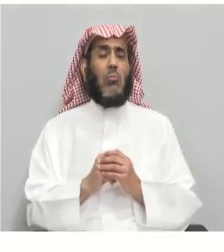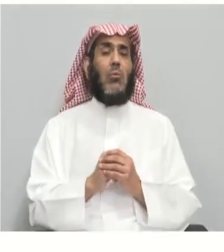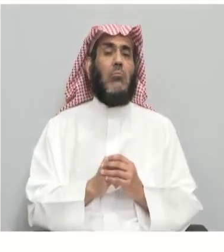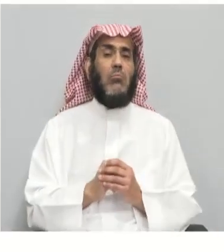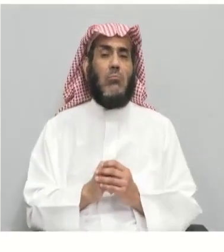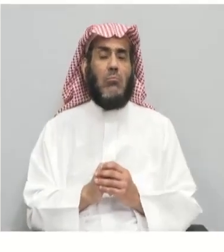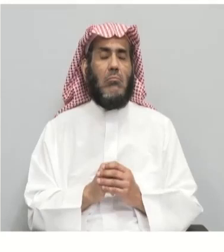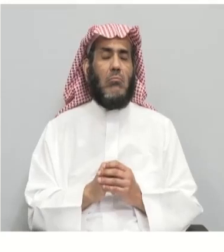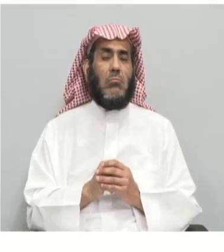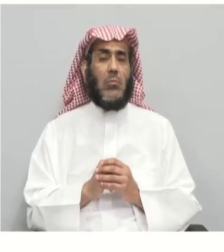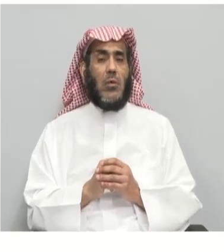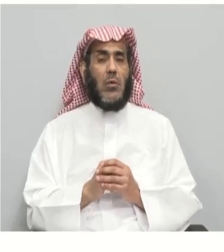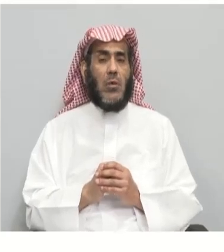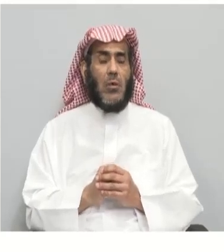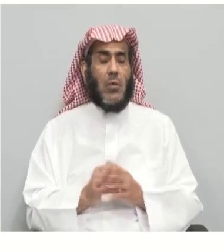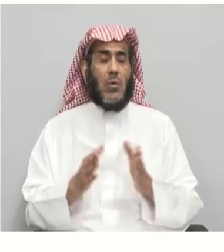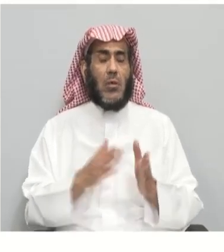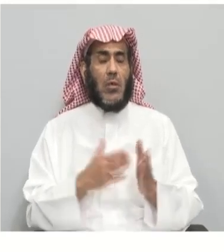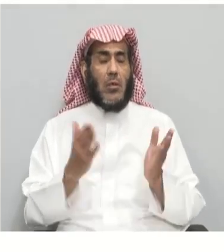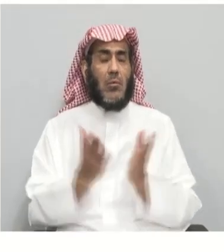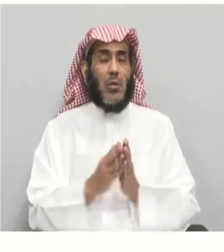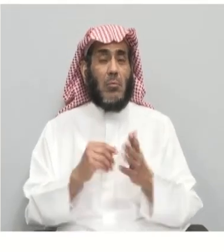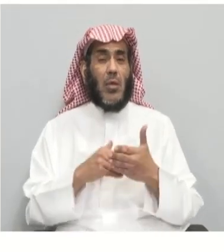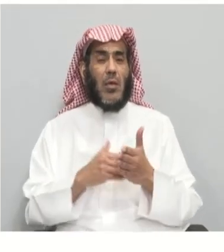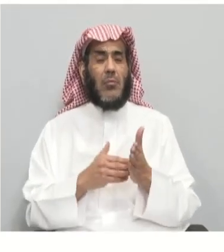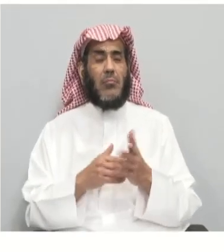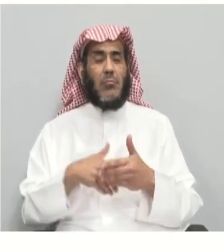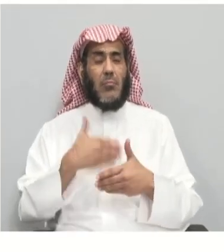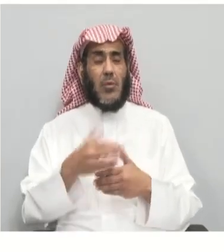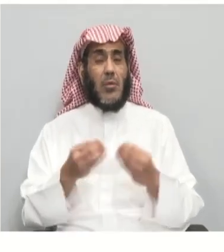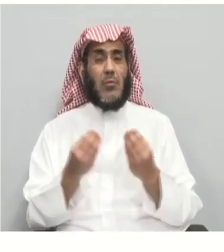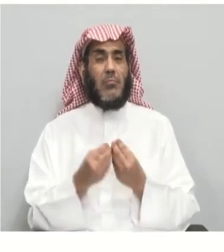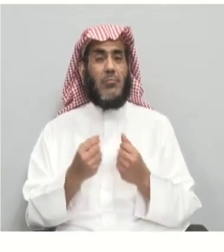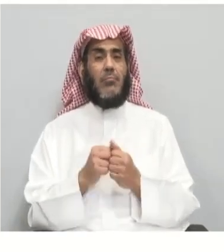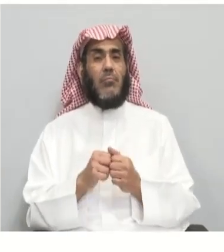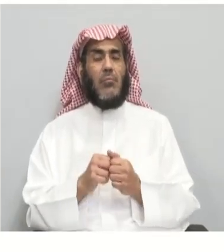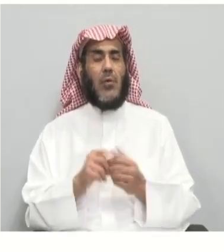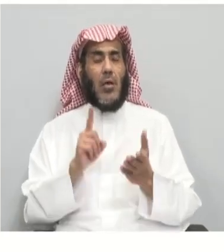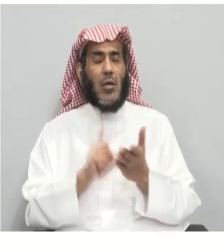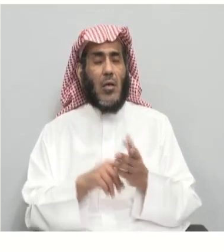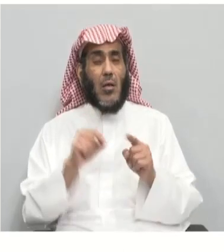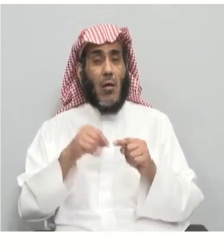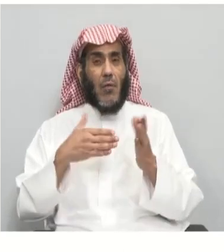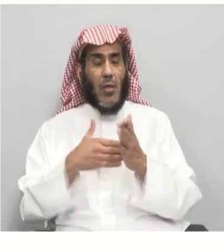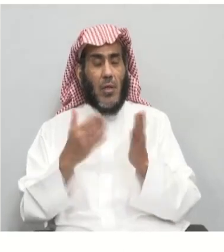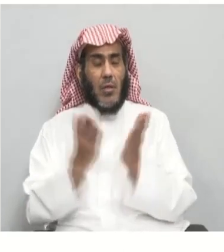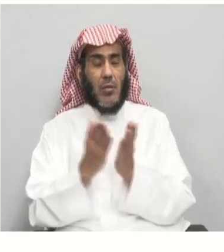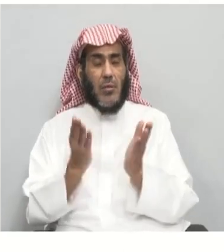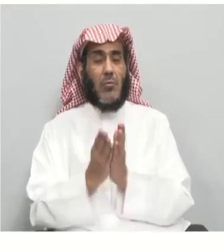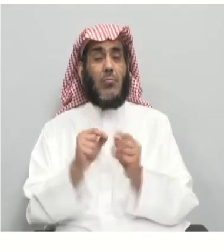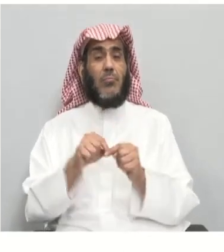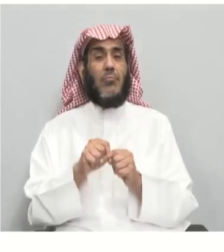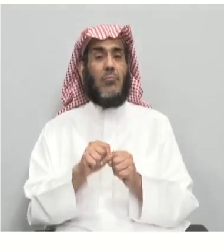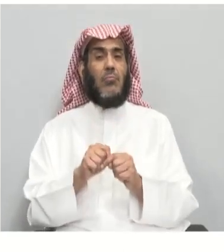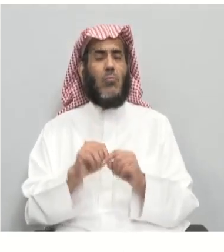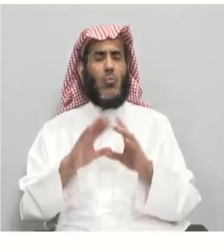الماء انتهينا من البطاقات ننتقل الان حققنا في نهايه درسنا لهذا